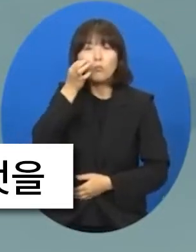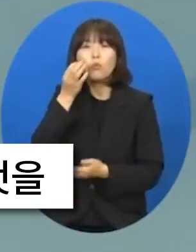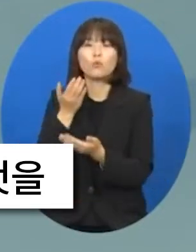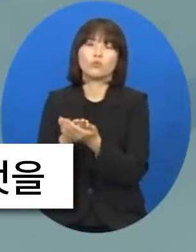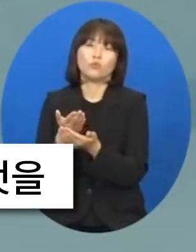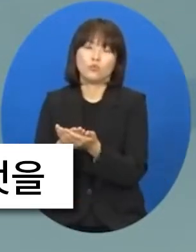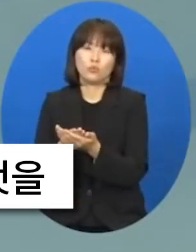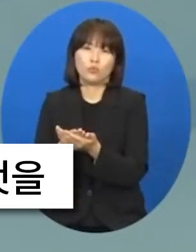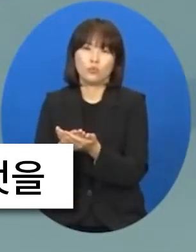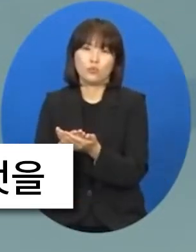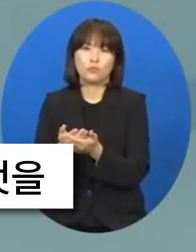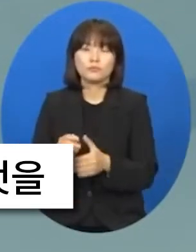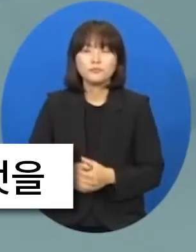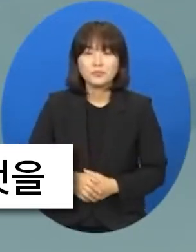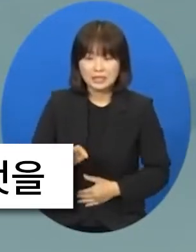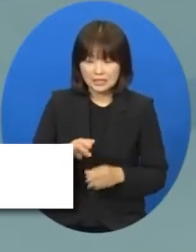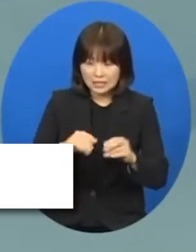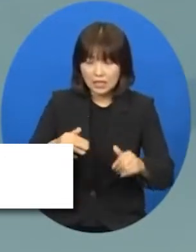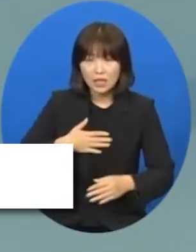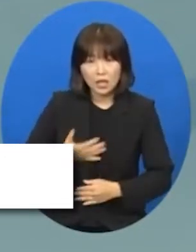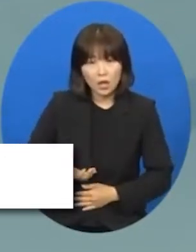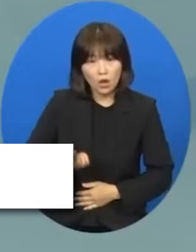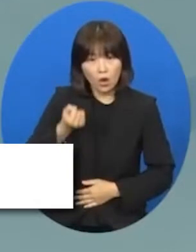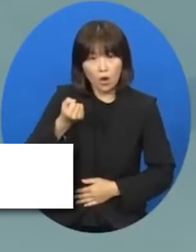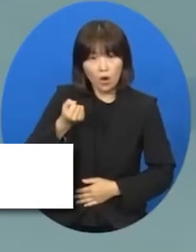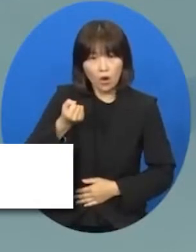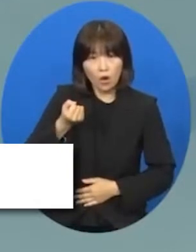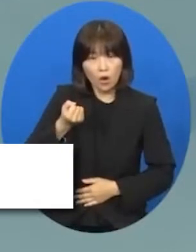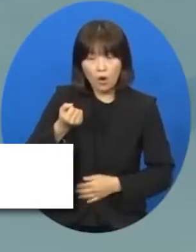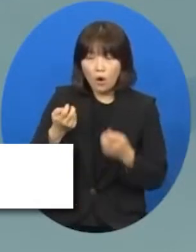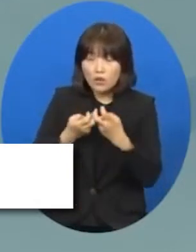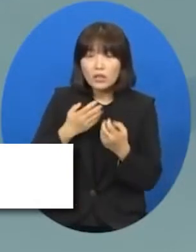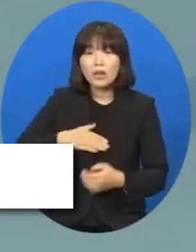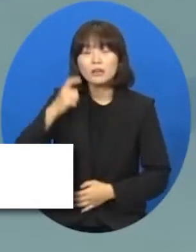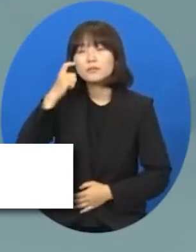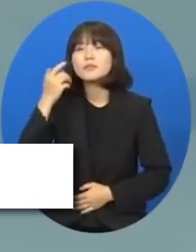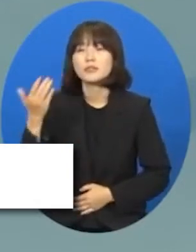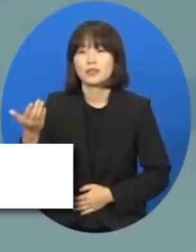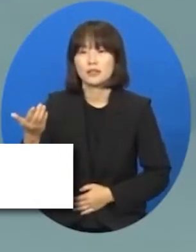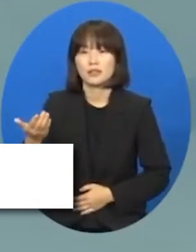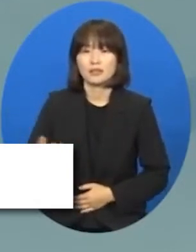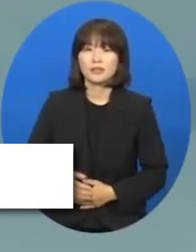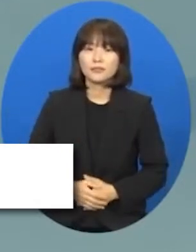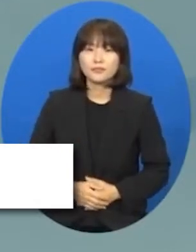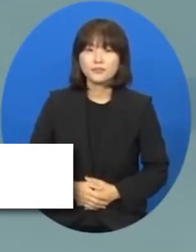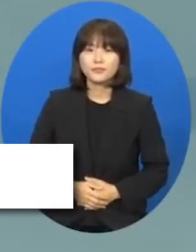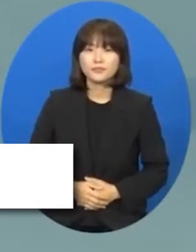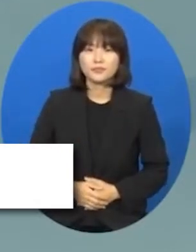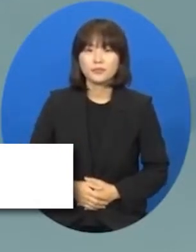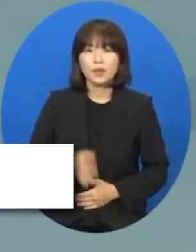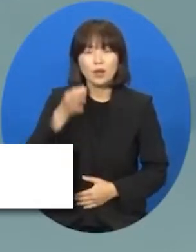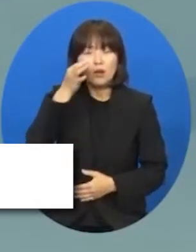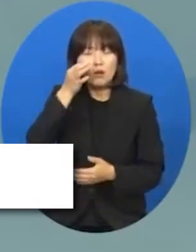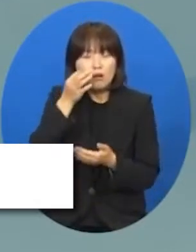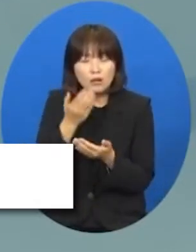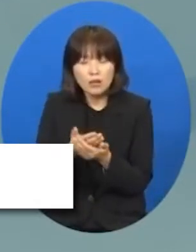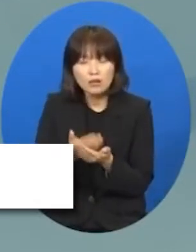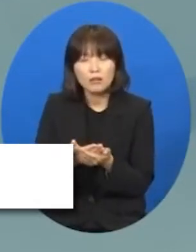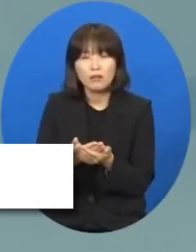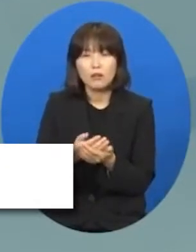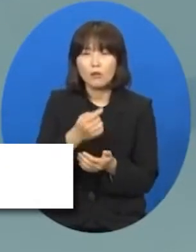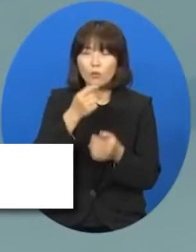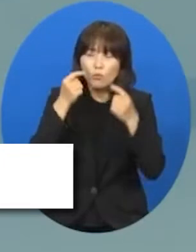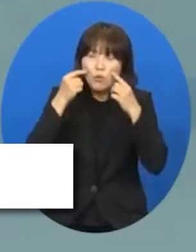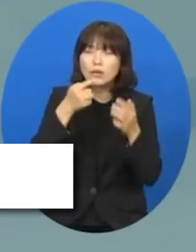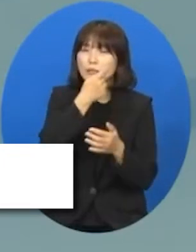주 여호와여 내가이 땅을 소유로 받을 것을 무엇으로 알릴까 바르면서 막 보여주십시오 뭔가 확실한